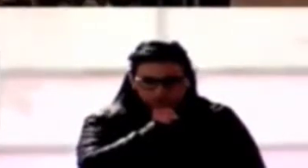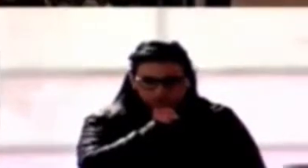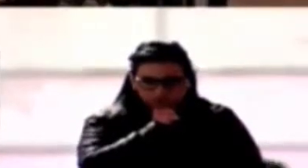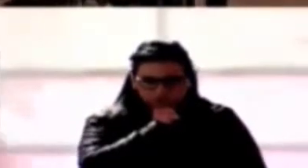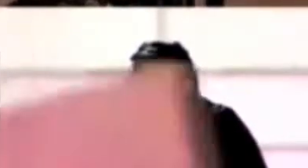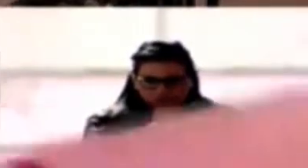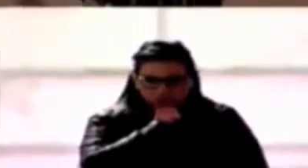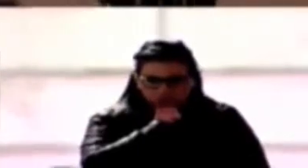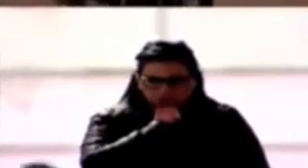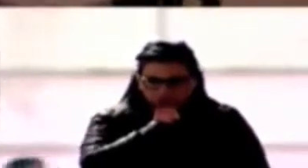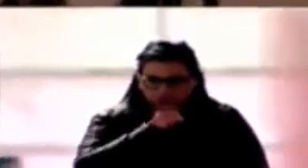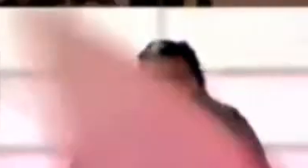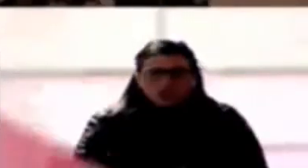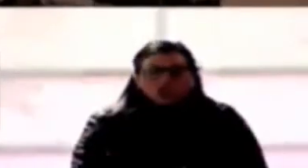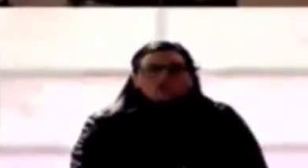con il Movimento 5 Stelle.